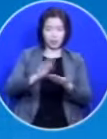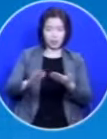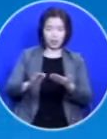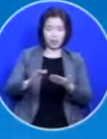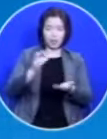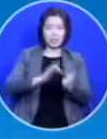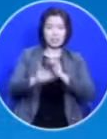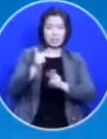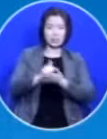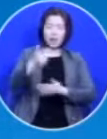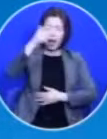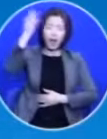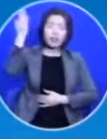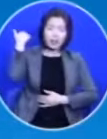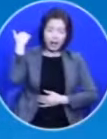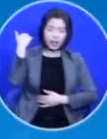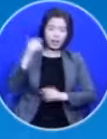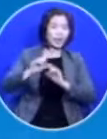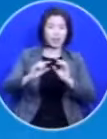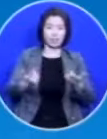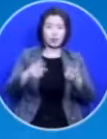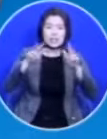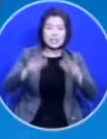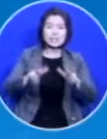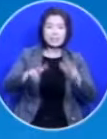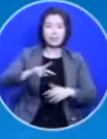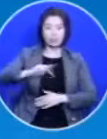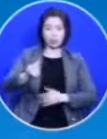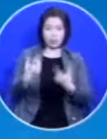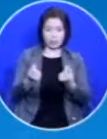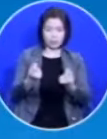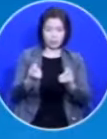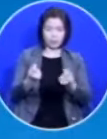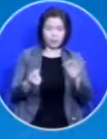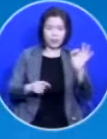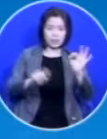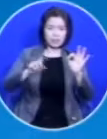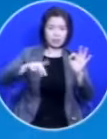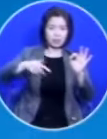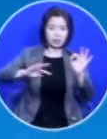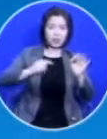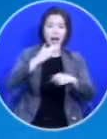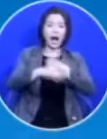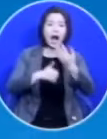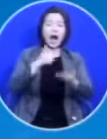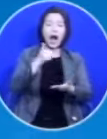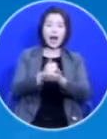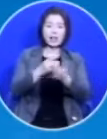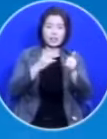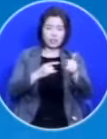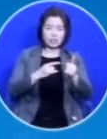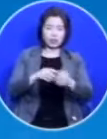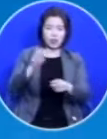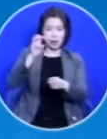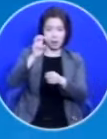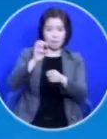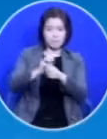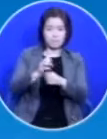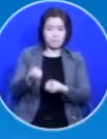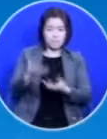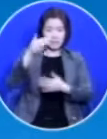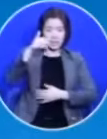그러셨다는게 아니고 지금도 그렇습니다 10절에 보면 하나님에게서 멜기세덱의 계통을 따라